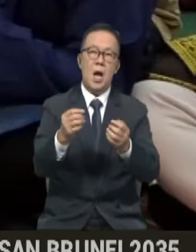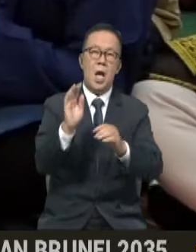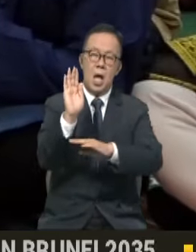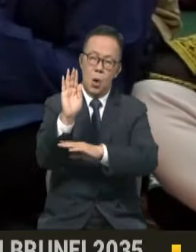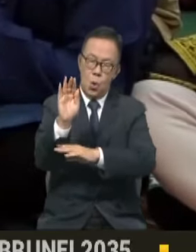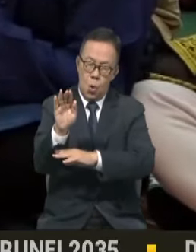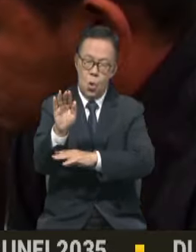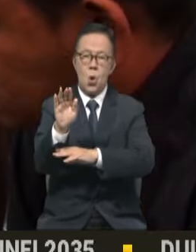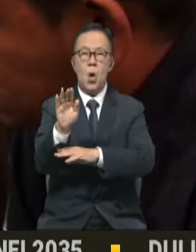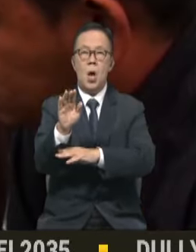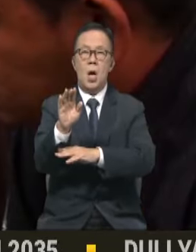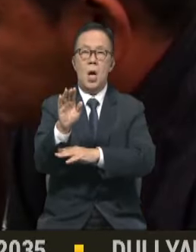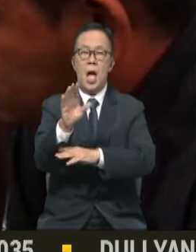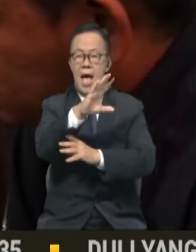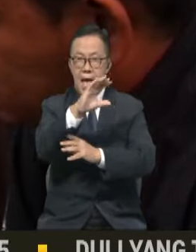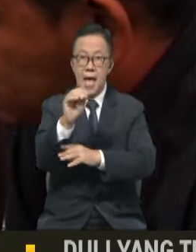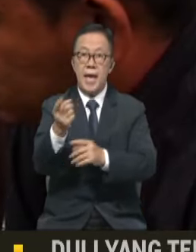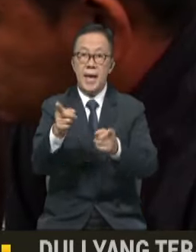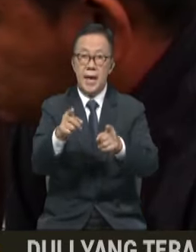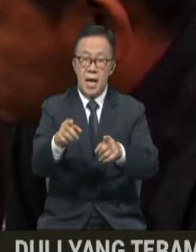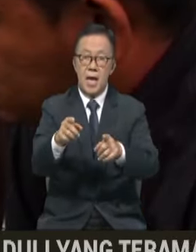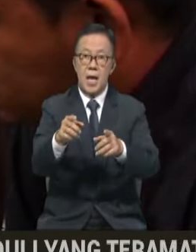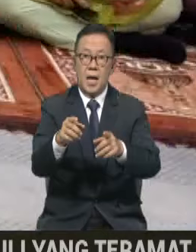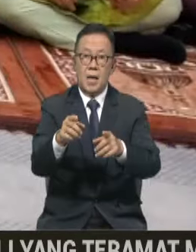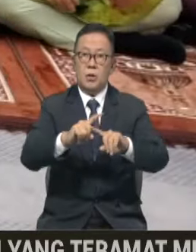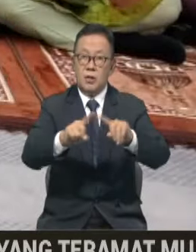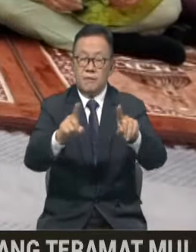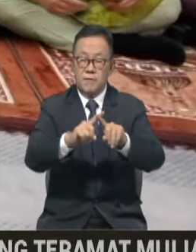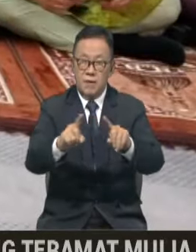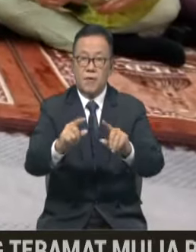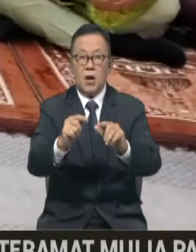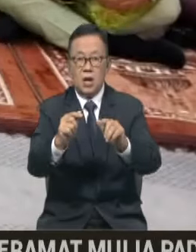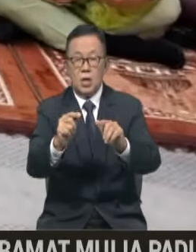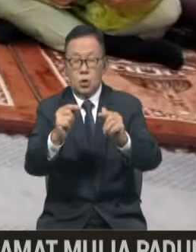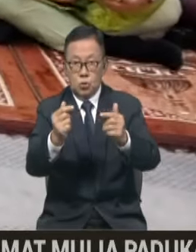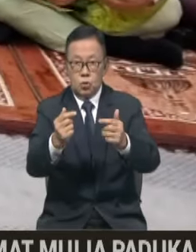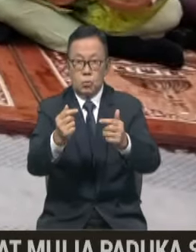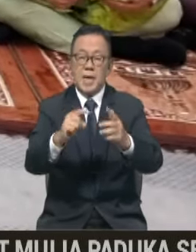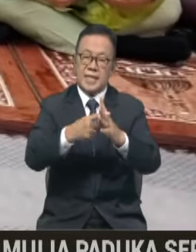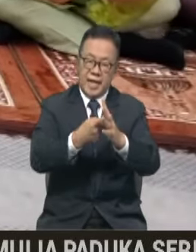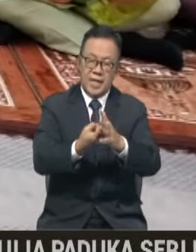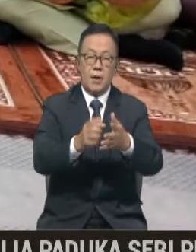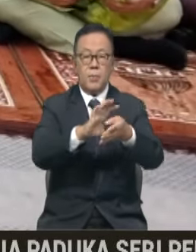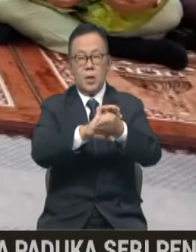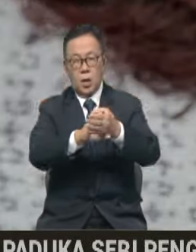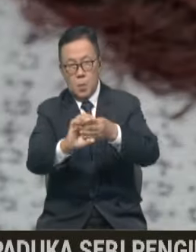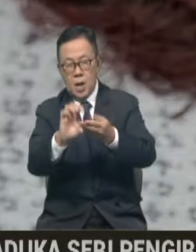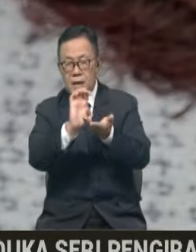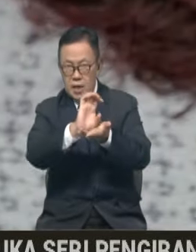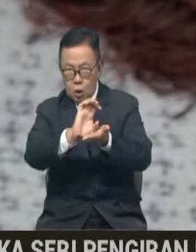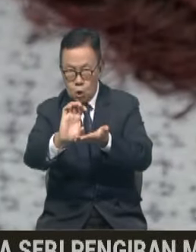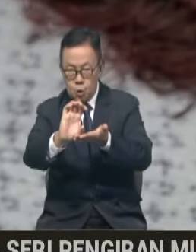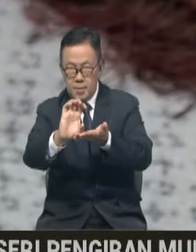fardu asar berjemaah, majlis dikelolakan oleh bahagian pelaburan Kementerian Kewangan dan Ekonomi.